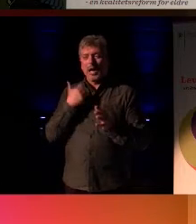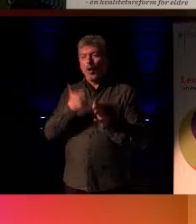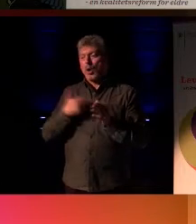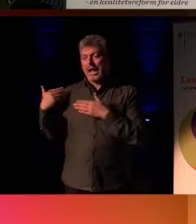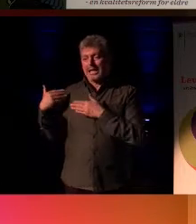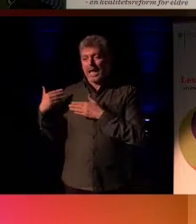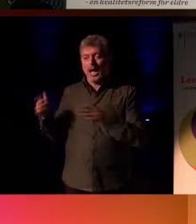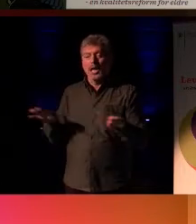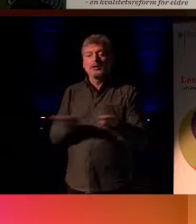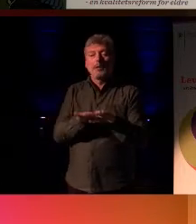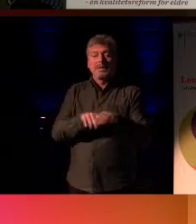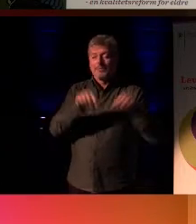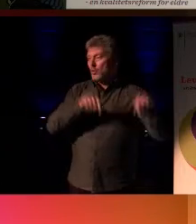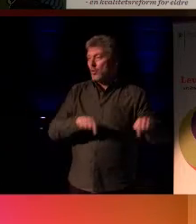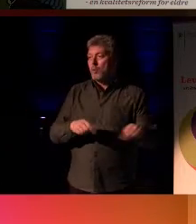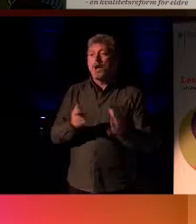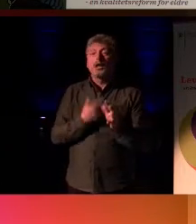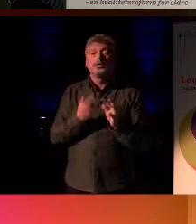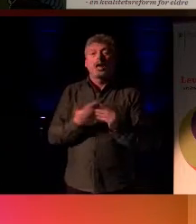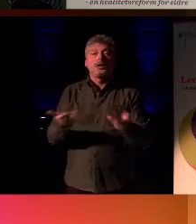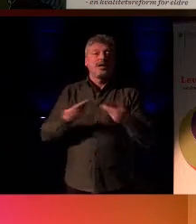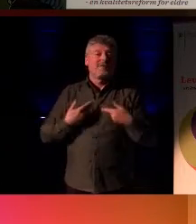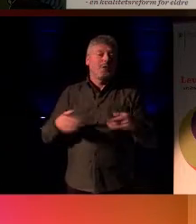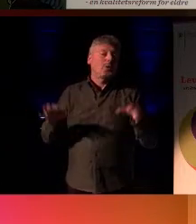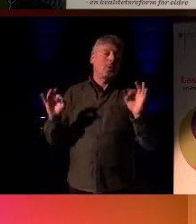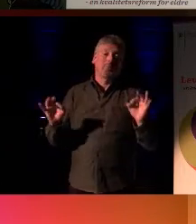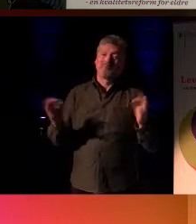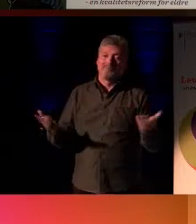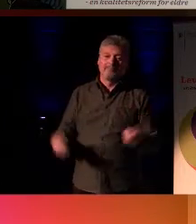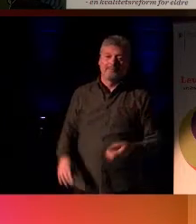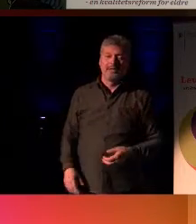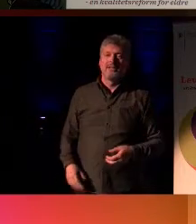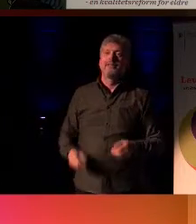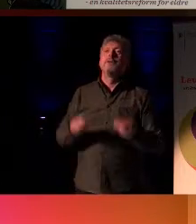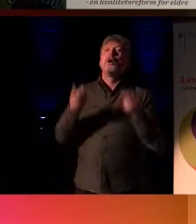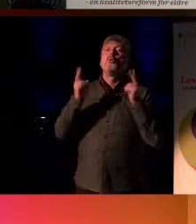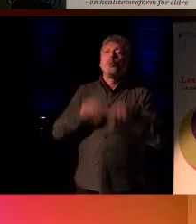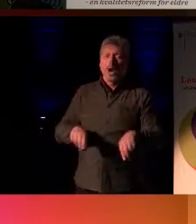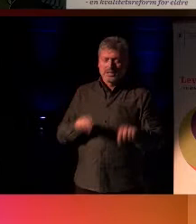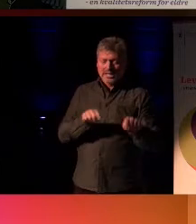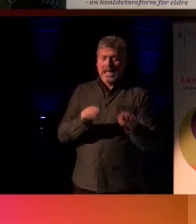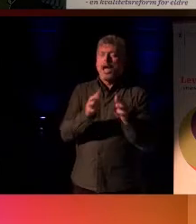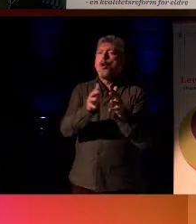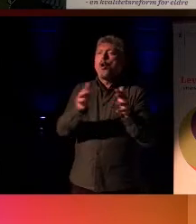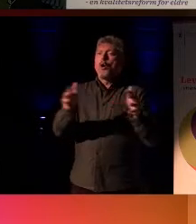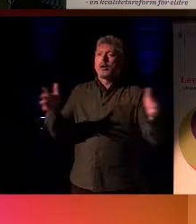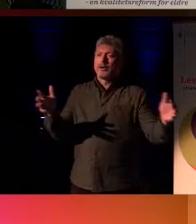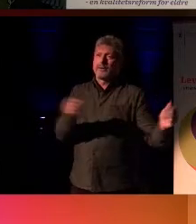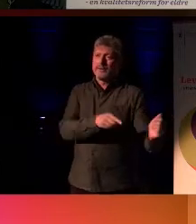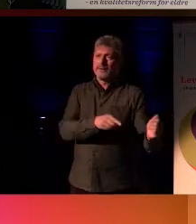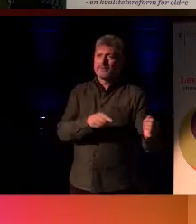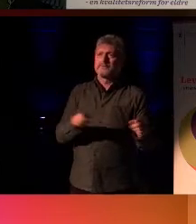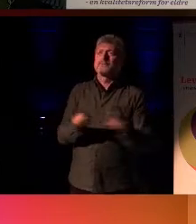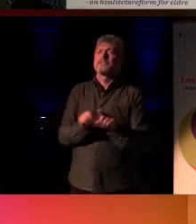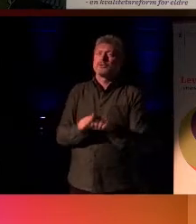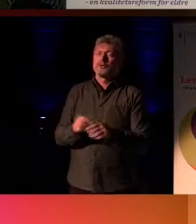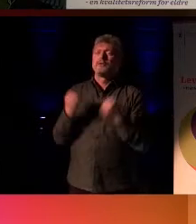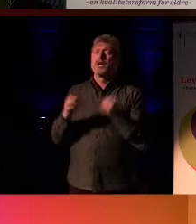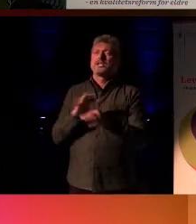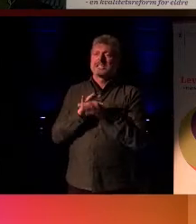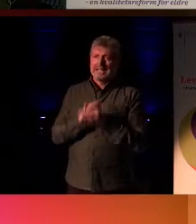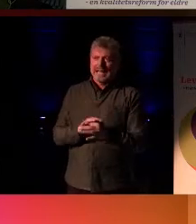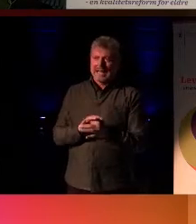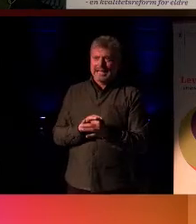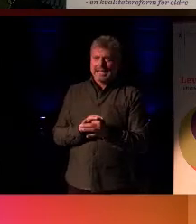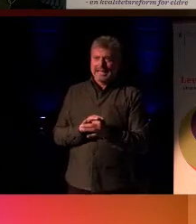med nå. Men det tallet har jeg ikke fått. Uansett så betyr denne økningen at fastlegene,